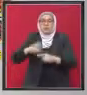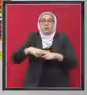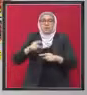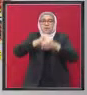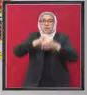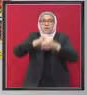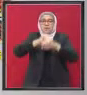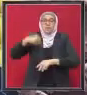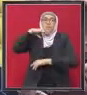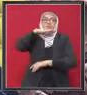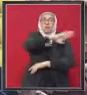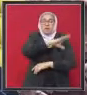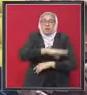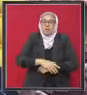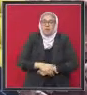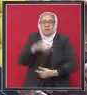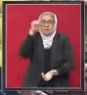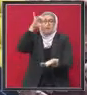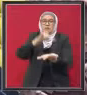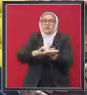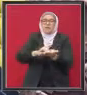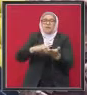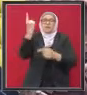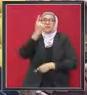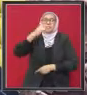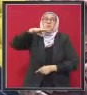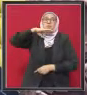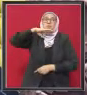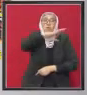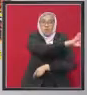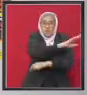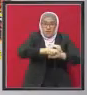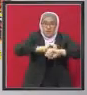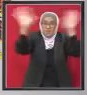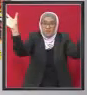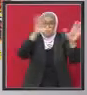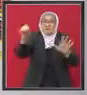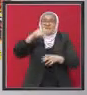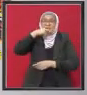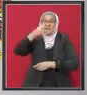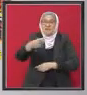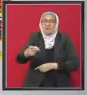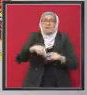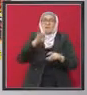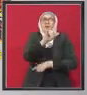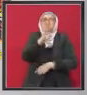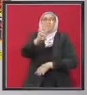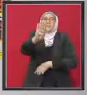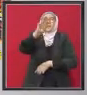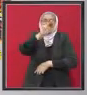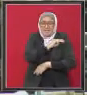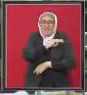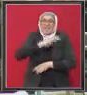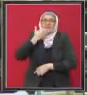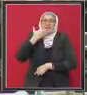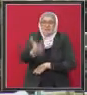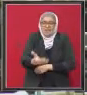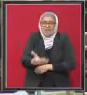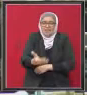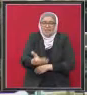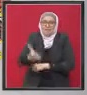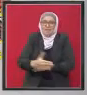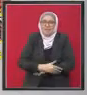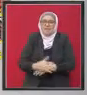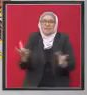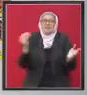Itu satu pembohongan yang jelas dan nyata. Yang Berhormat Menteri. Terima kasih.